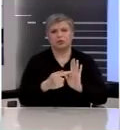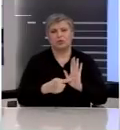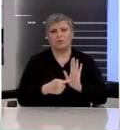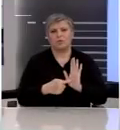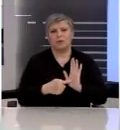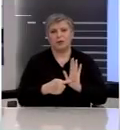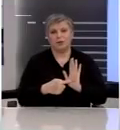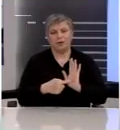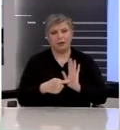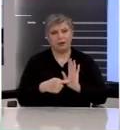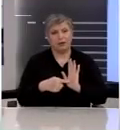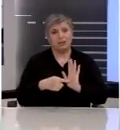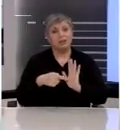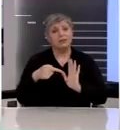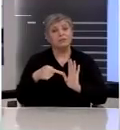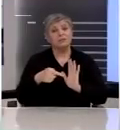ότι